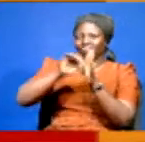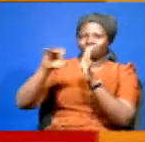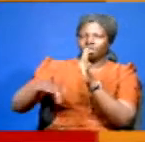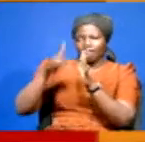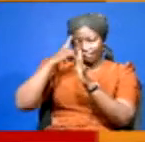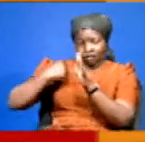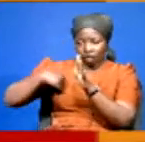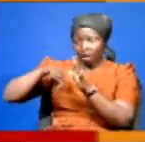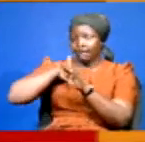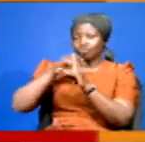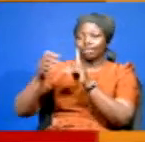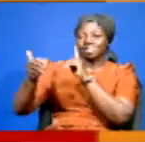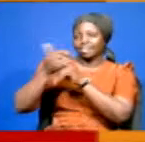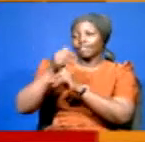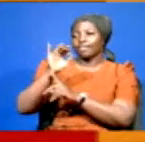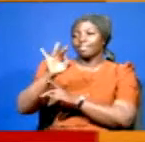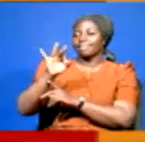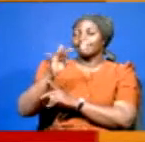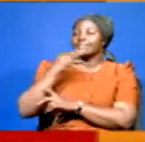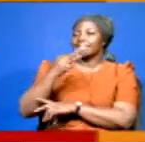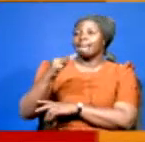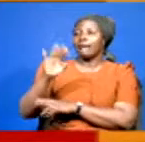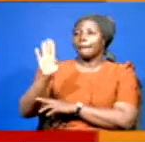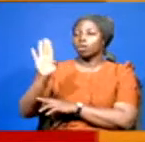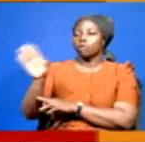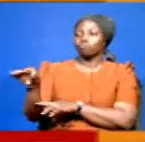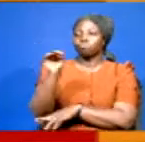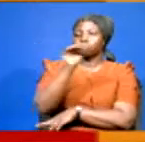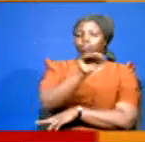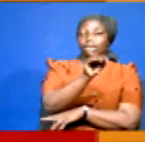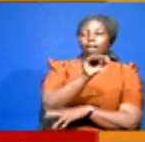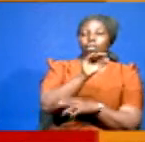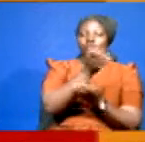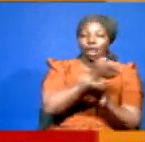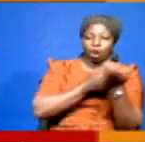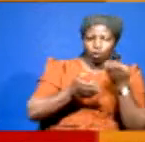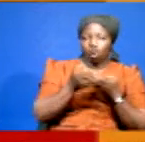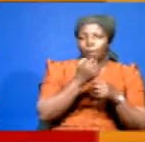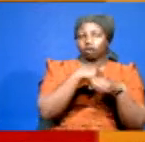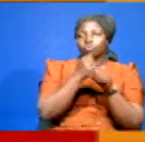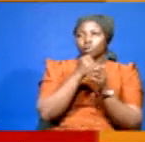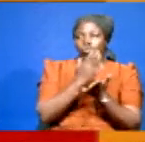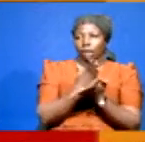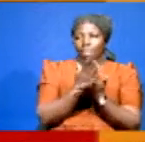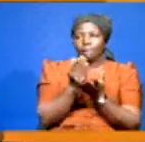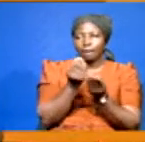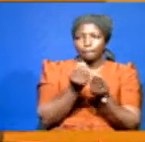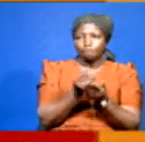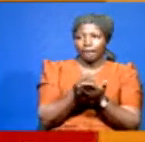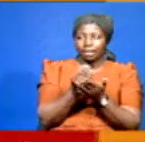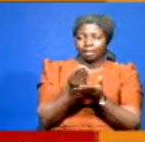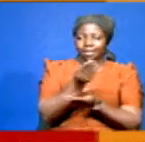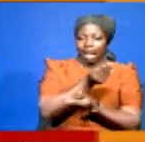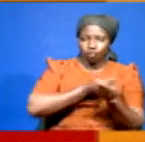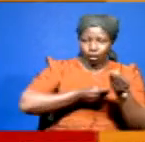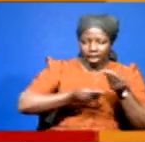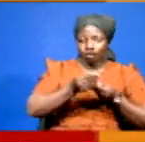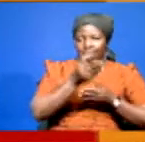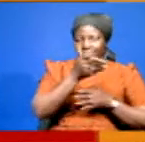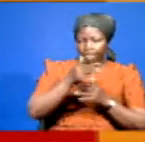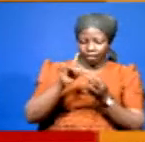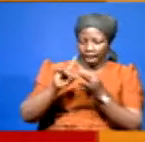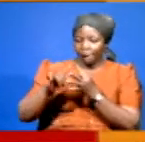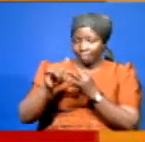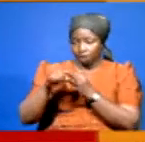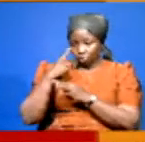kwa uchumi ili kuweza kuona kwamba kuna circulation ya pesa. Tatu, umeona kwamba tunajipanga kiserikali,